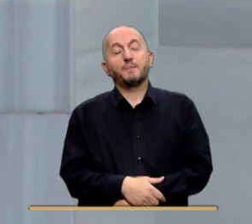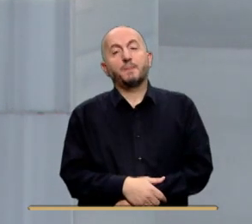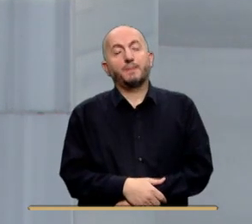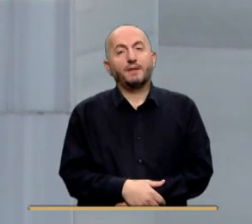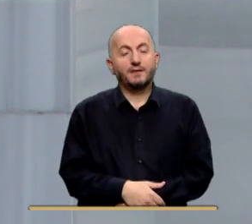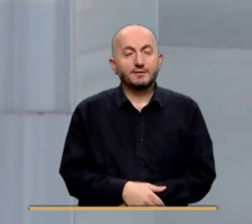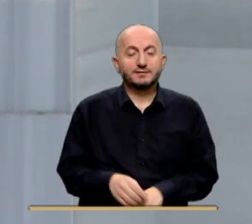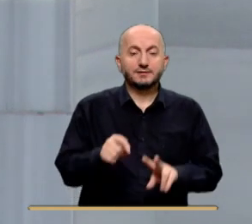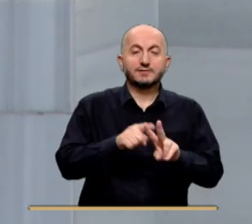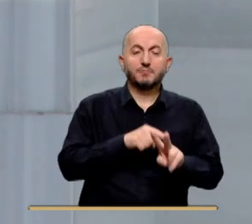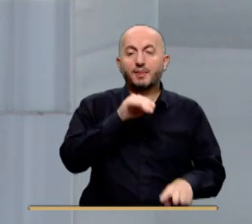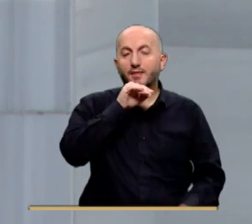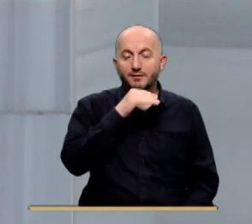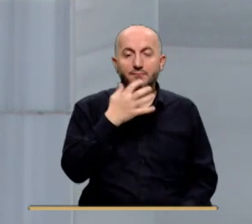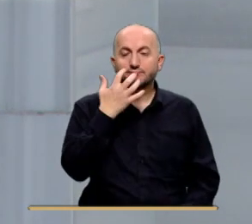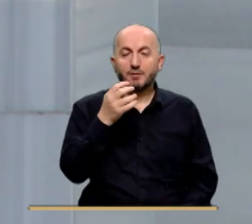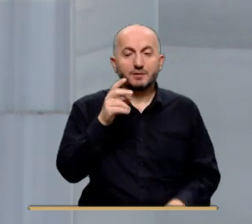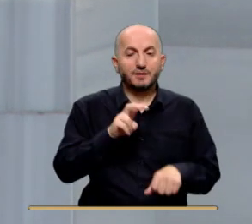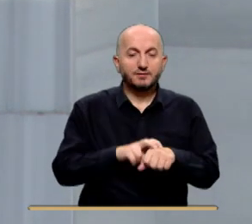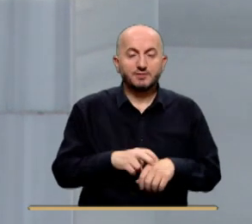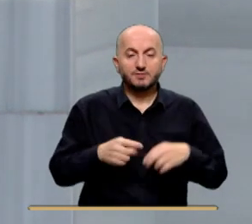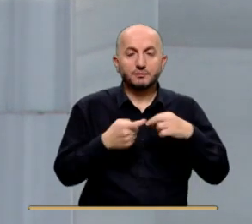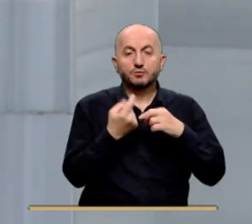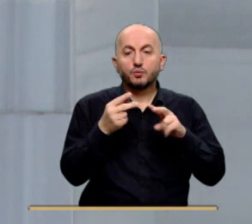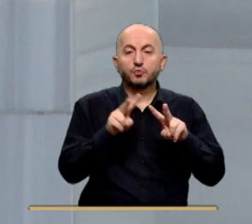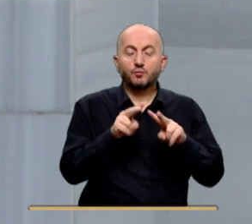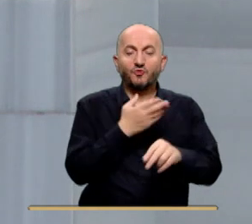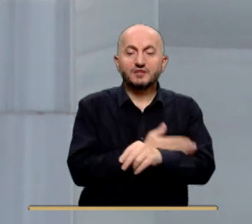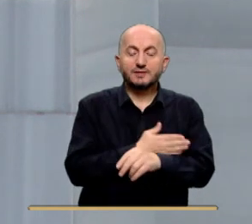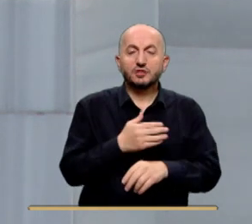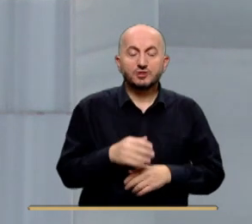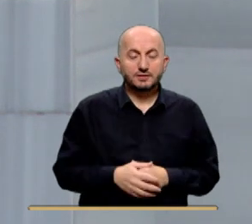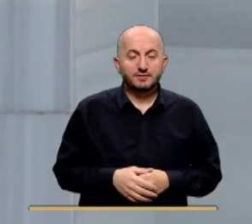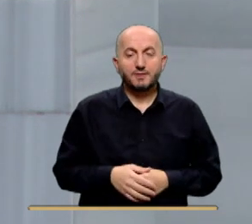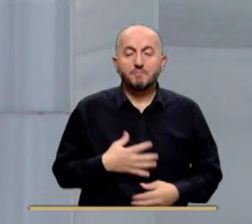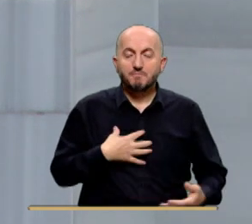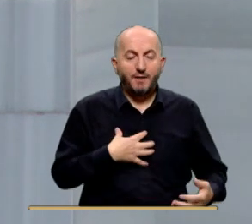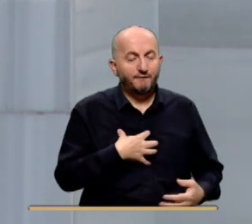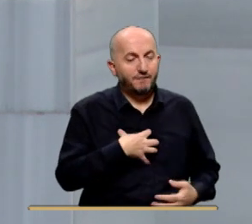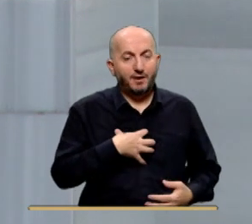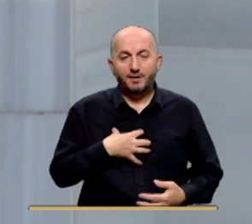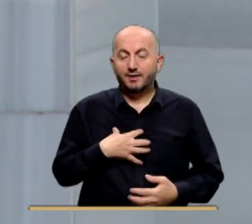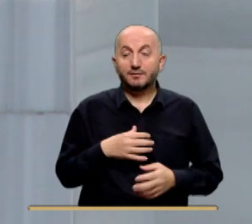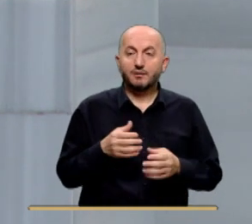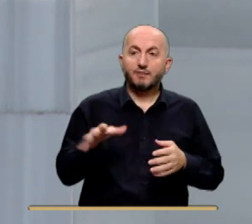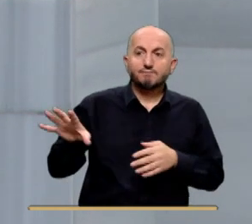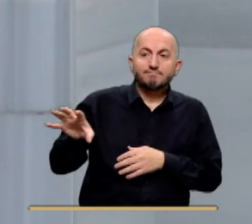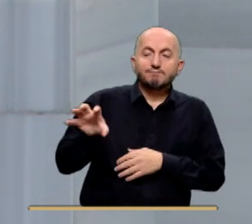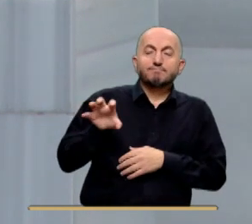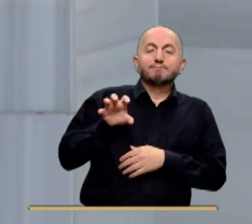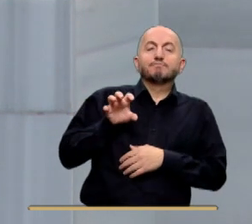Yaman dedeyi rahmetle anacağım. Rum vatandaşı iken Mevlana'dan öyle etkileniyor ki